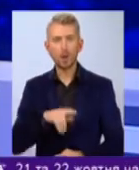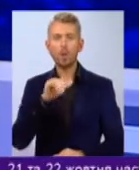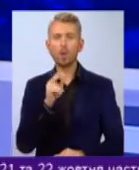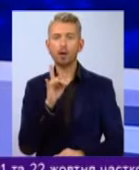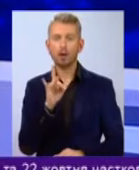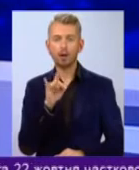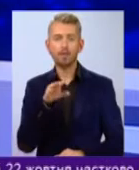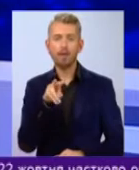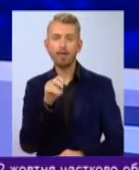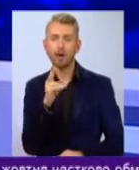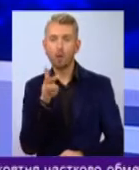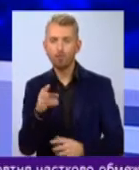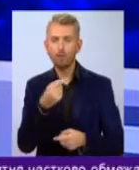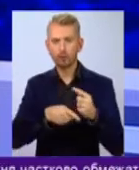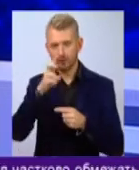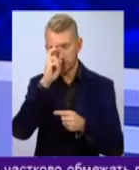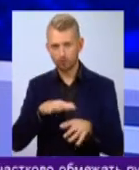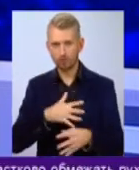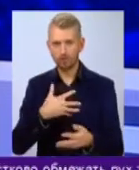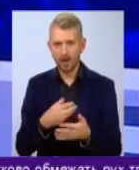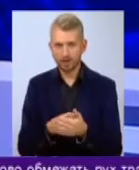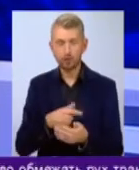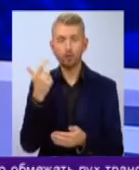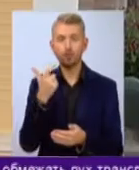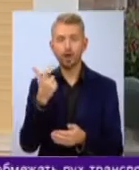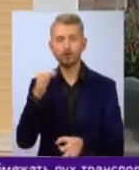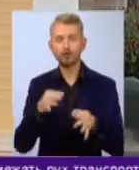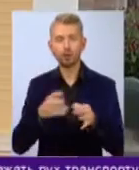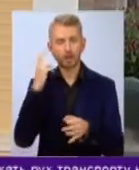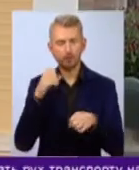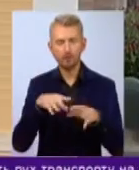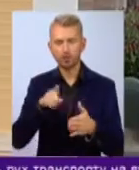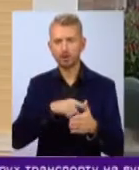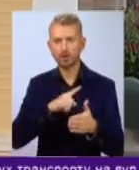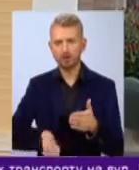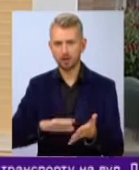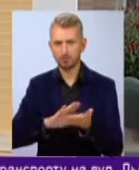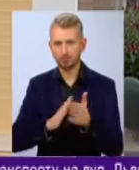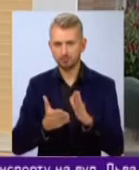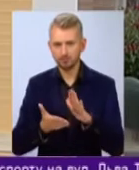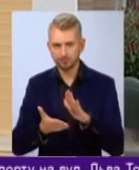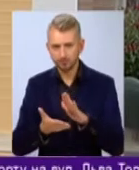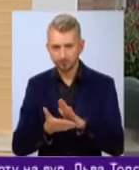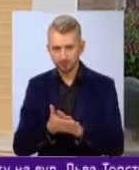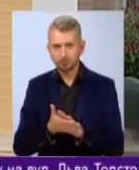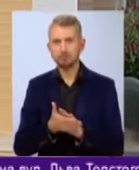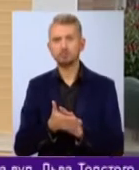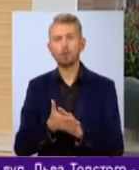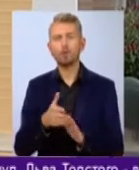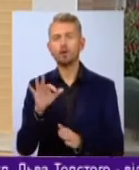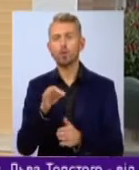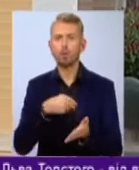«Укртелеком» повернули у державну власність. Господарський суд Києва вирішив розірвати укладений ЗСУ за підсумками приватизаційного конкурсу